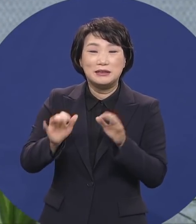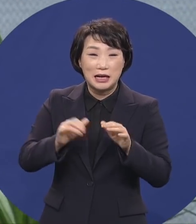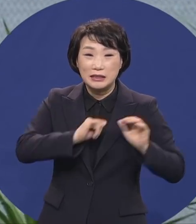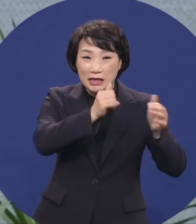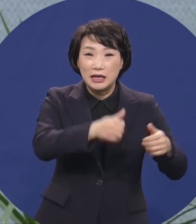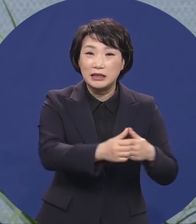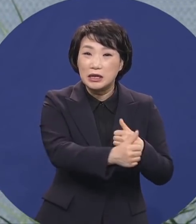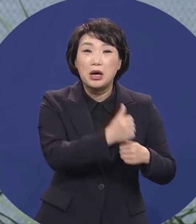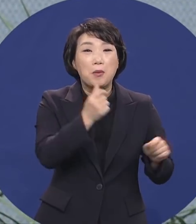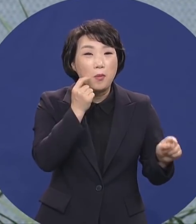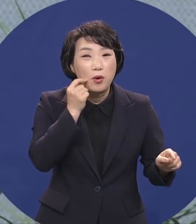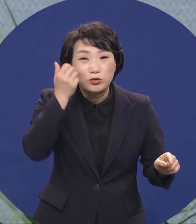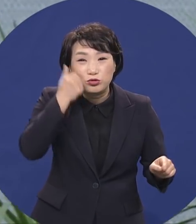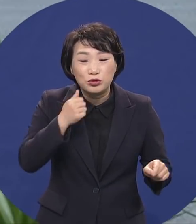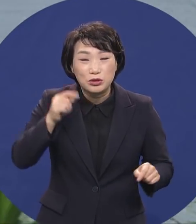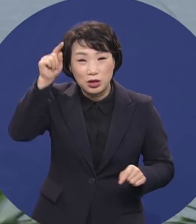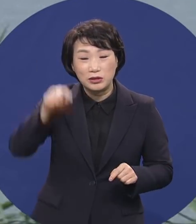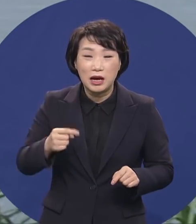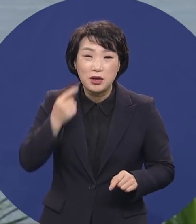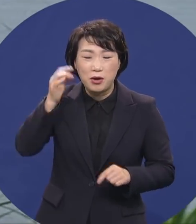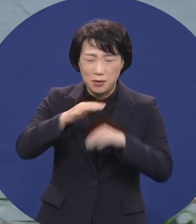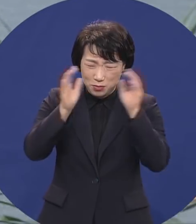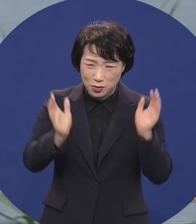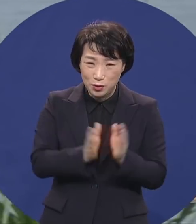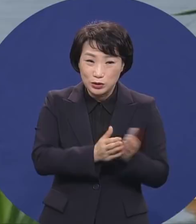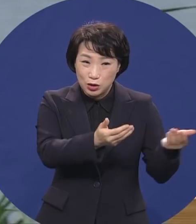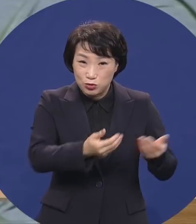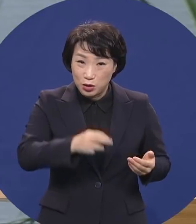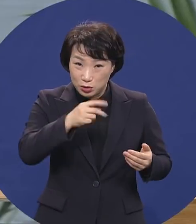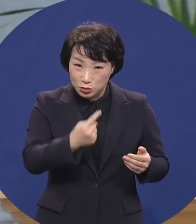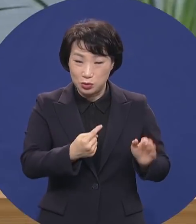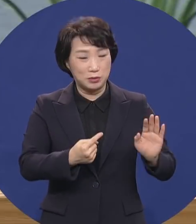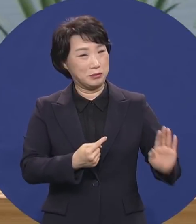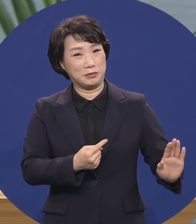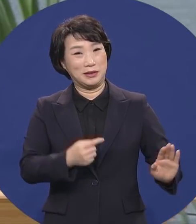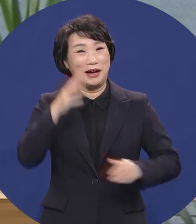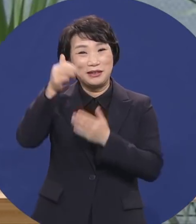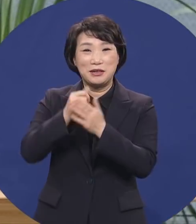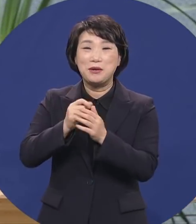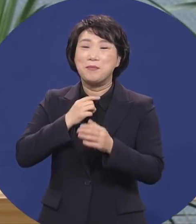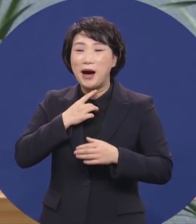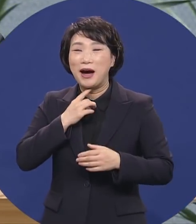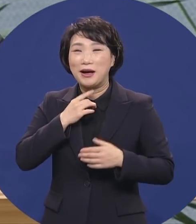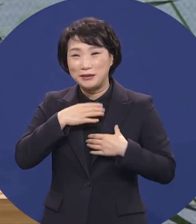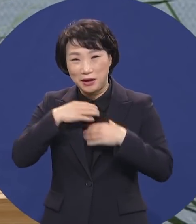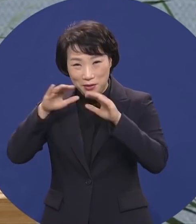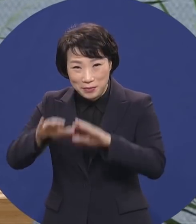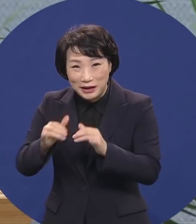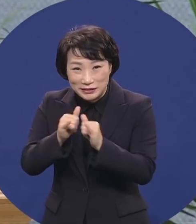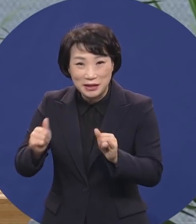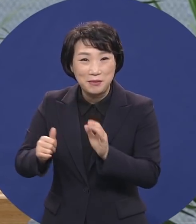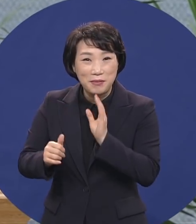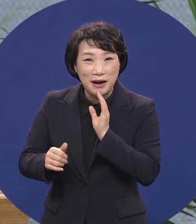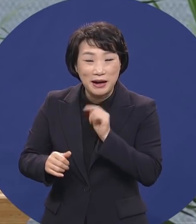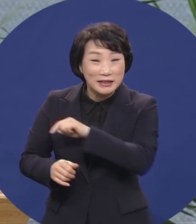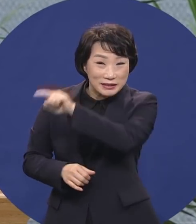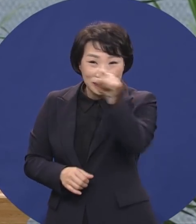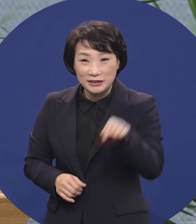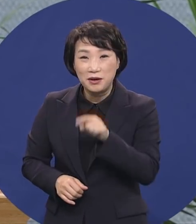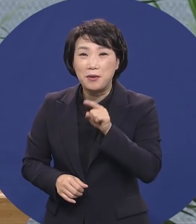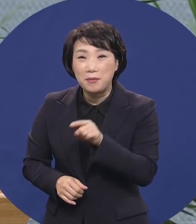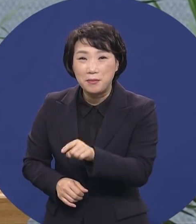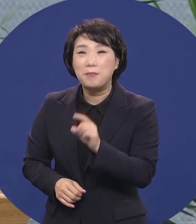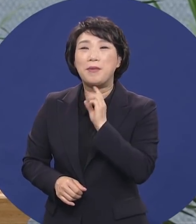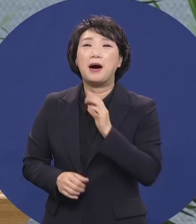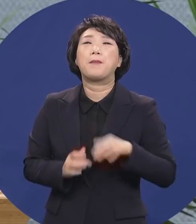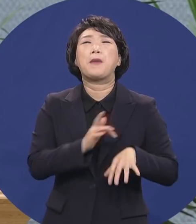해볼 수 없는 사람은 천하 영광을 다 준다 해도 하나님만 경배하는 사람, 이 사람만이